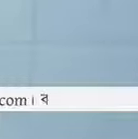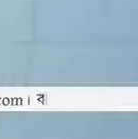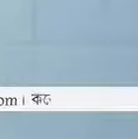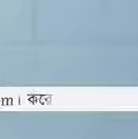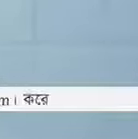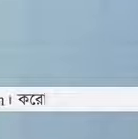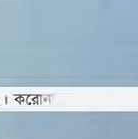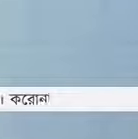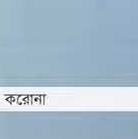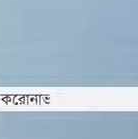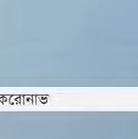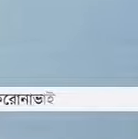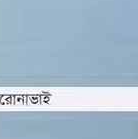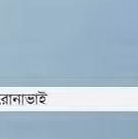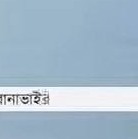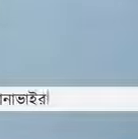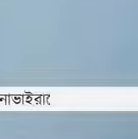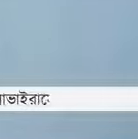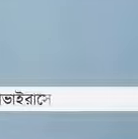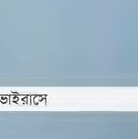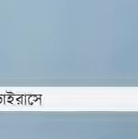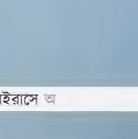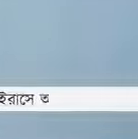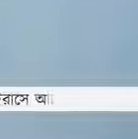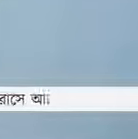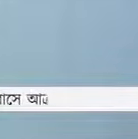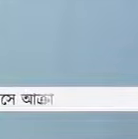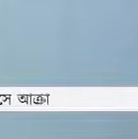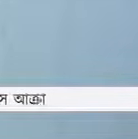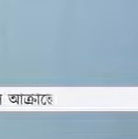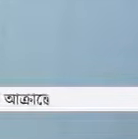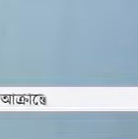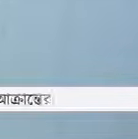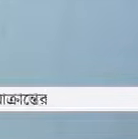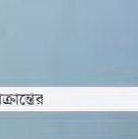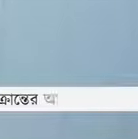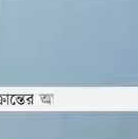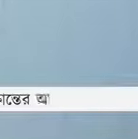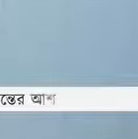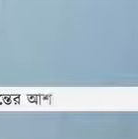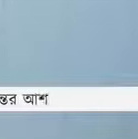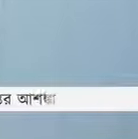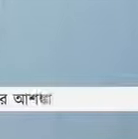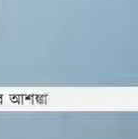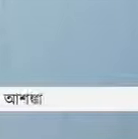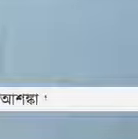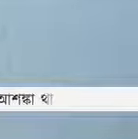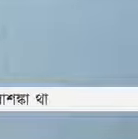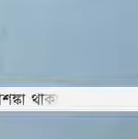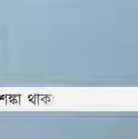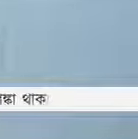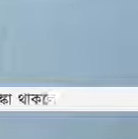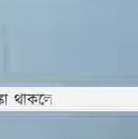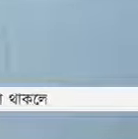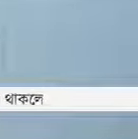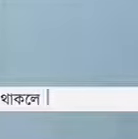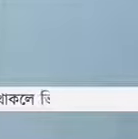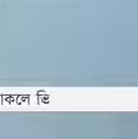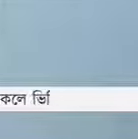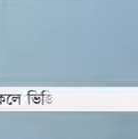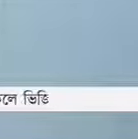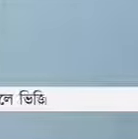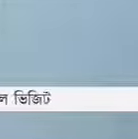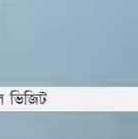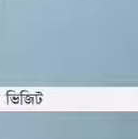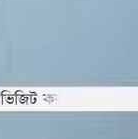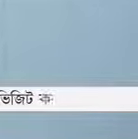প্রিয় সাংবাদিক বৃন্দ এবং দর্শক শ্রোতাবৃন্দ, যারা এই অনুষ্ঠান দেখছেন এবং শুনছেন, আপনারা জানেন যে আমরা